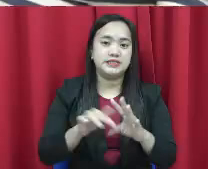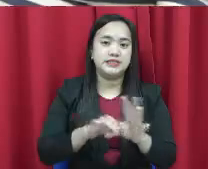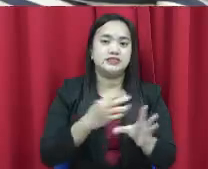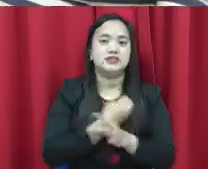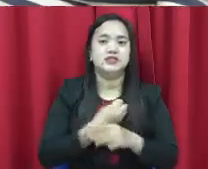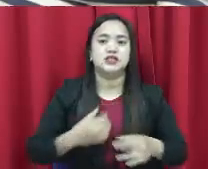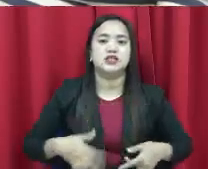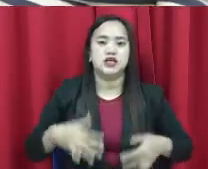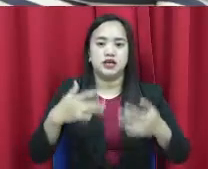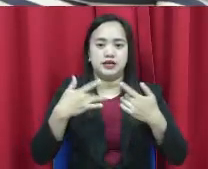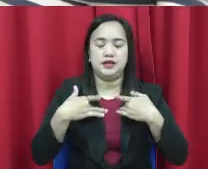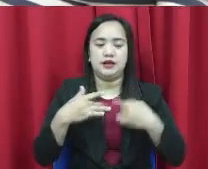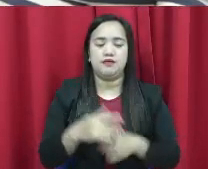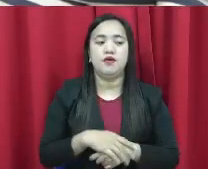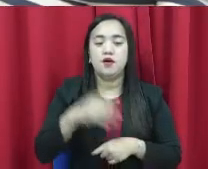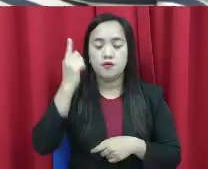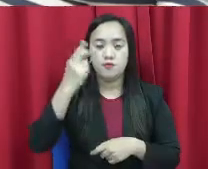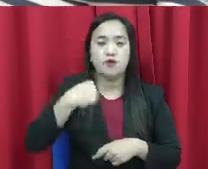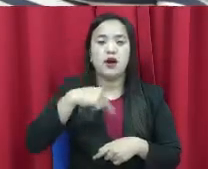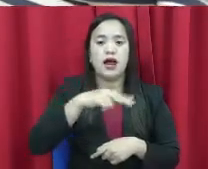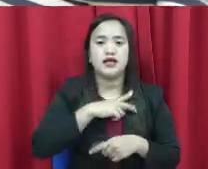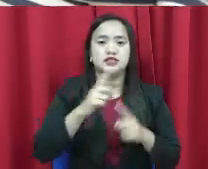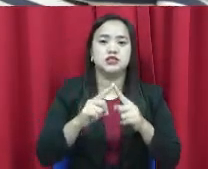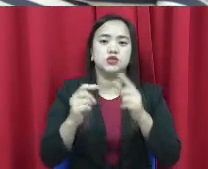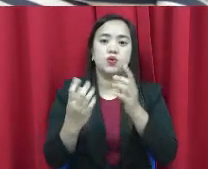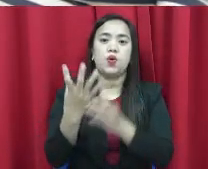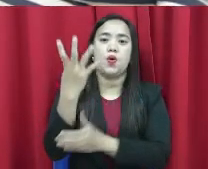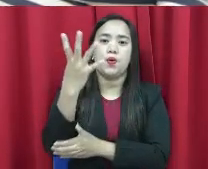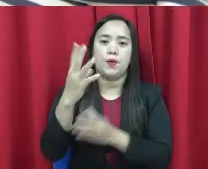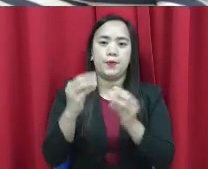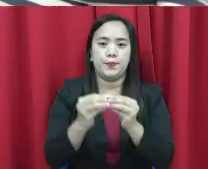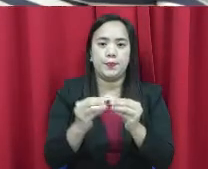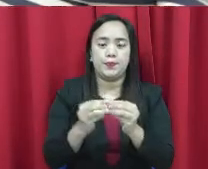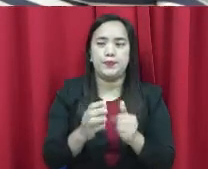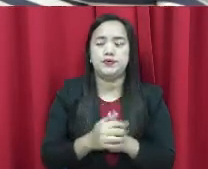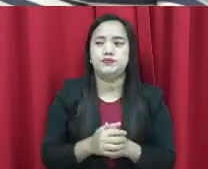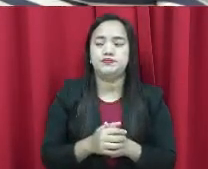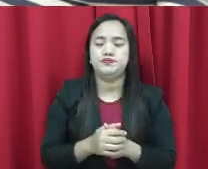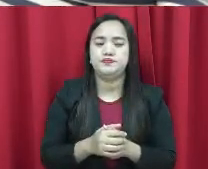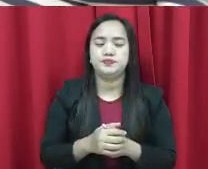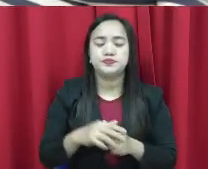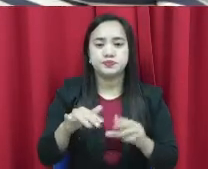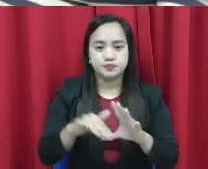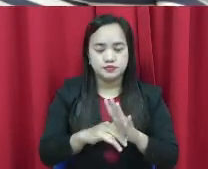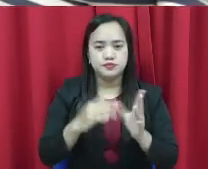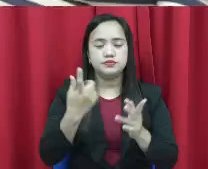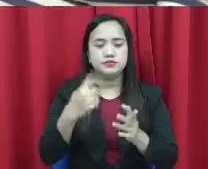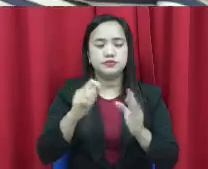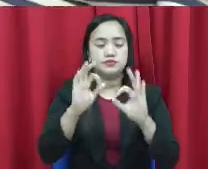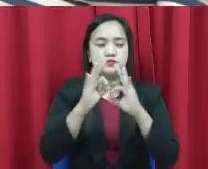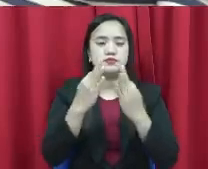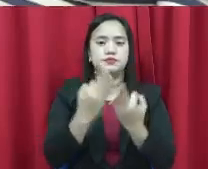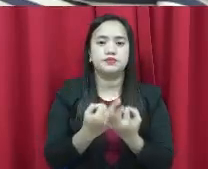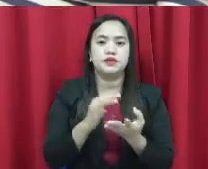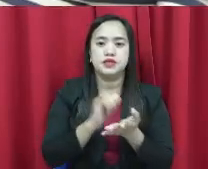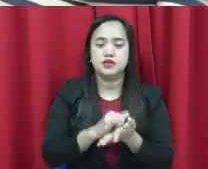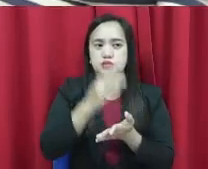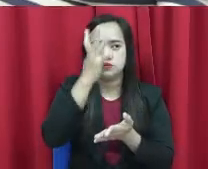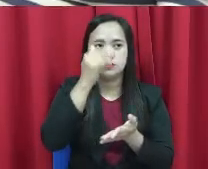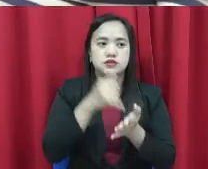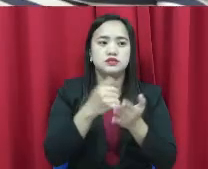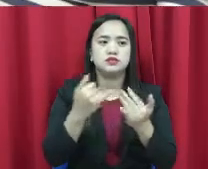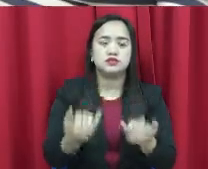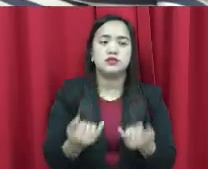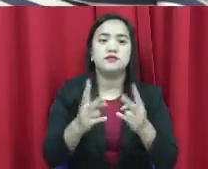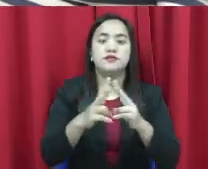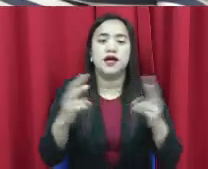bahagi sa ikalalago at patuloy na pagtibay ng ating pamilya sa Panginoon Yan pong pinaka ano po natin diyan